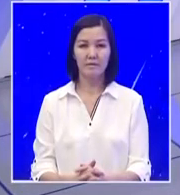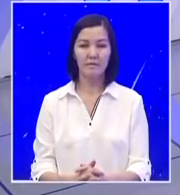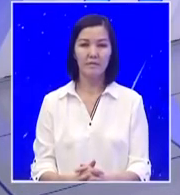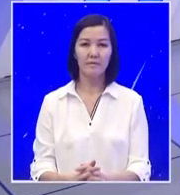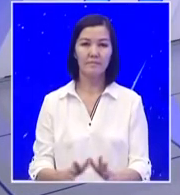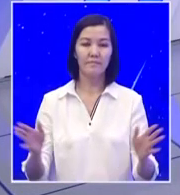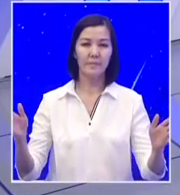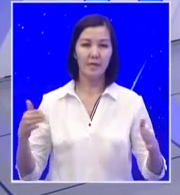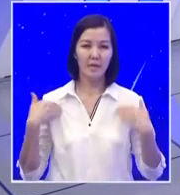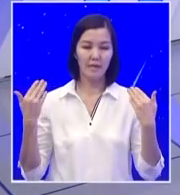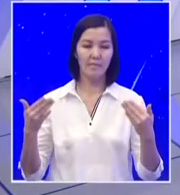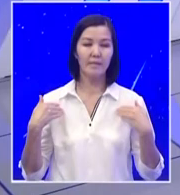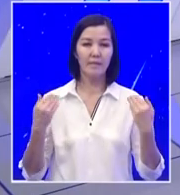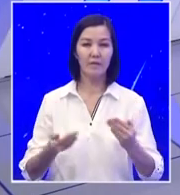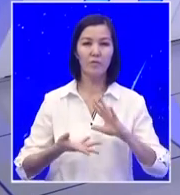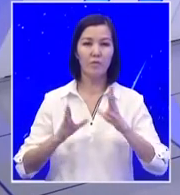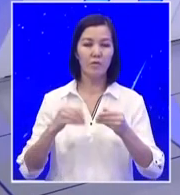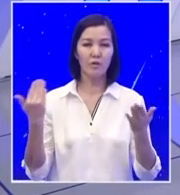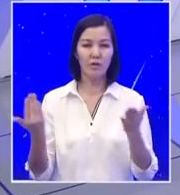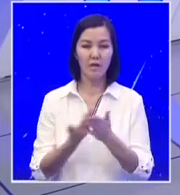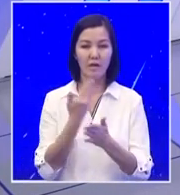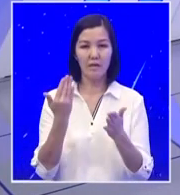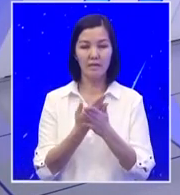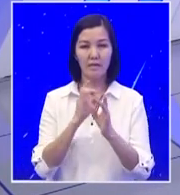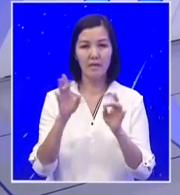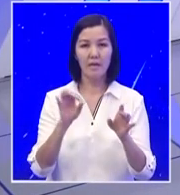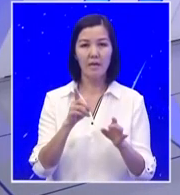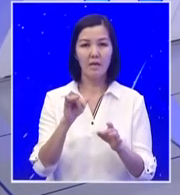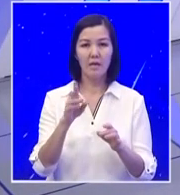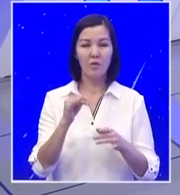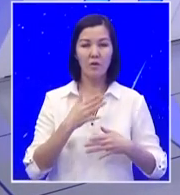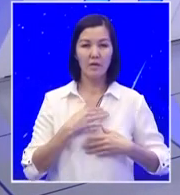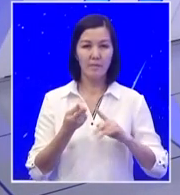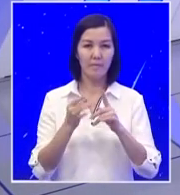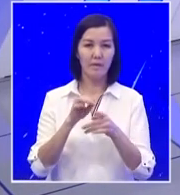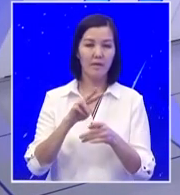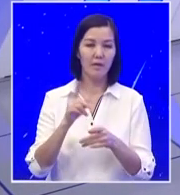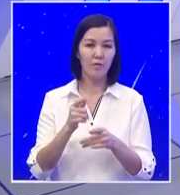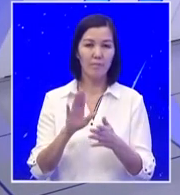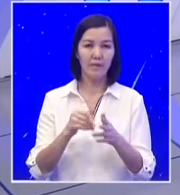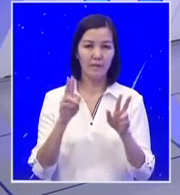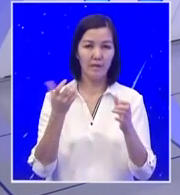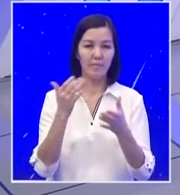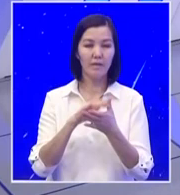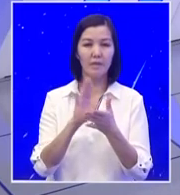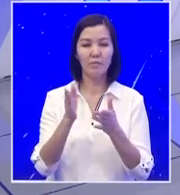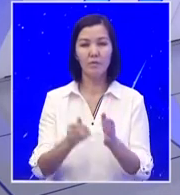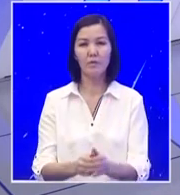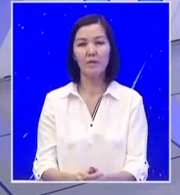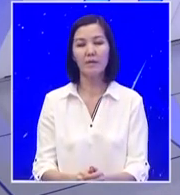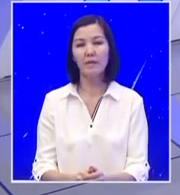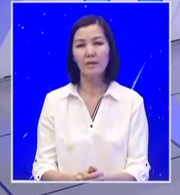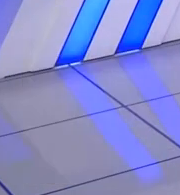Армысыздар, аймақтың басты арнасында қорытынды жаңалықтар студияда ақпараттар легімен Гауһар Мұса, Сурда аудармада Айгүл Жұмашқызы. Қымбатты көрермен бүгін